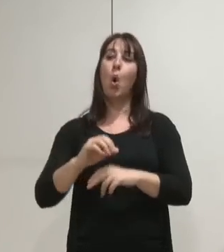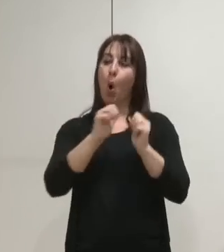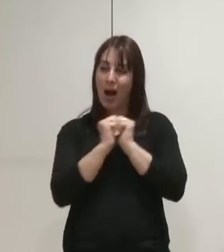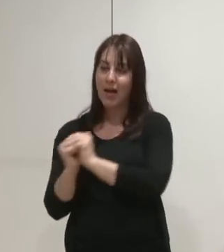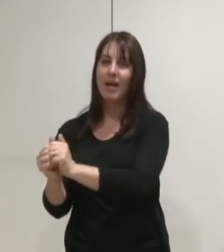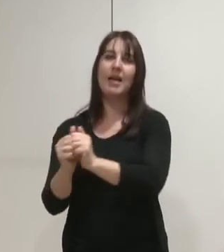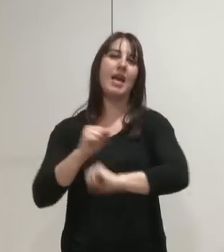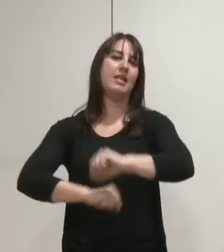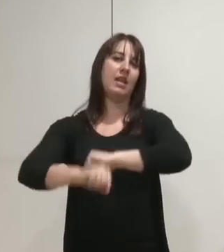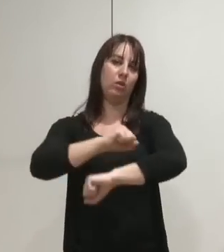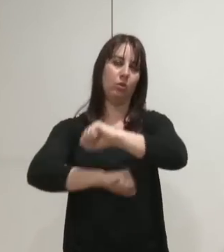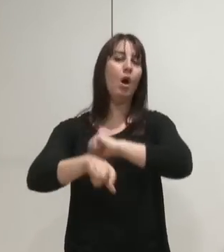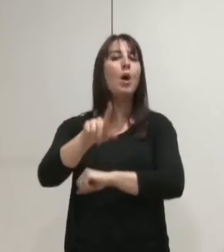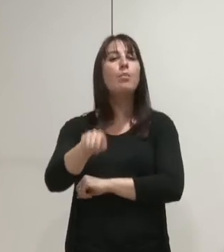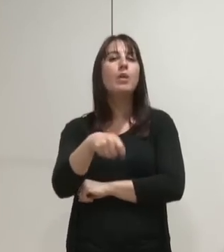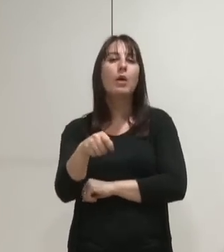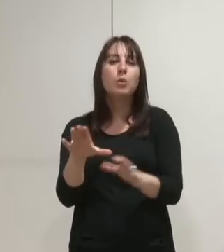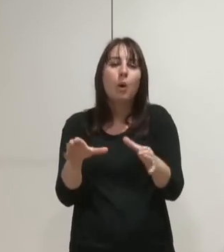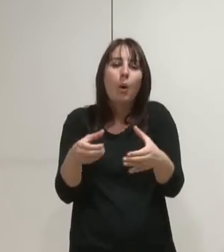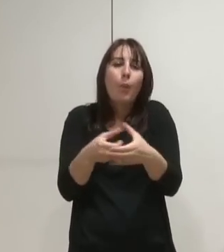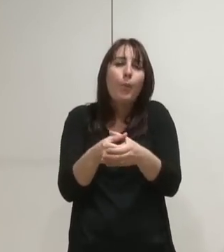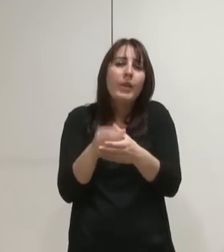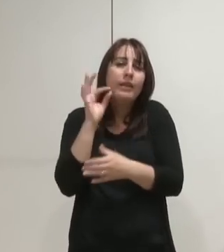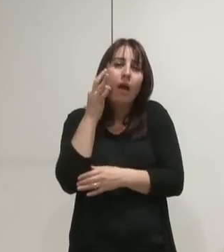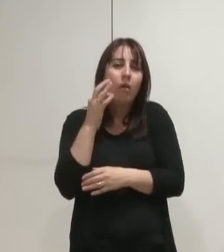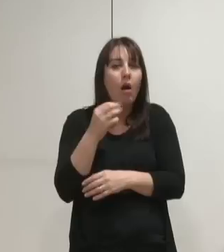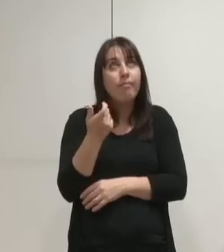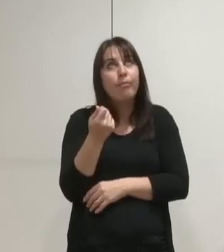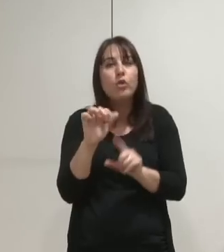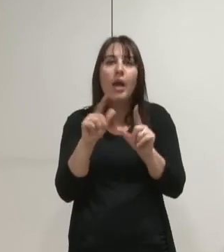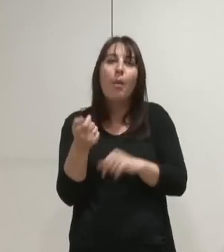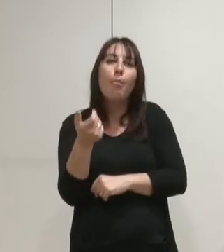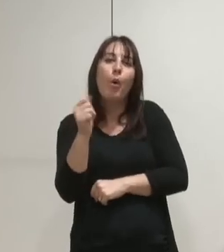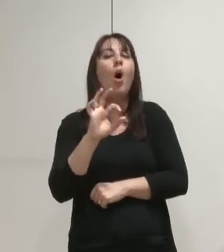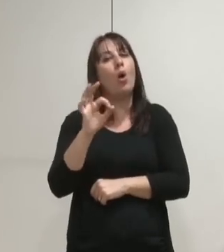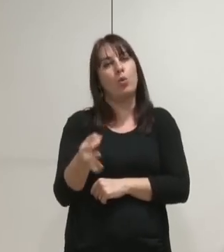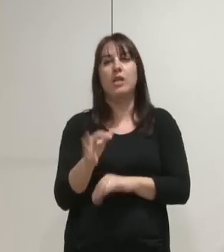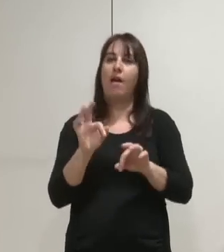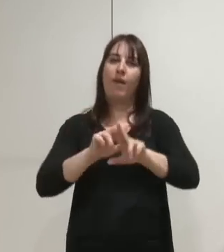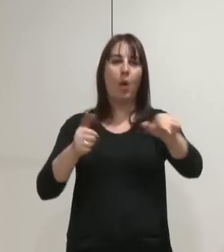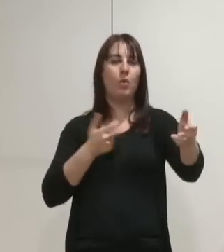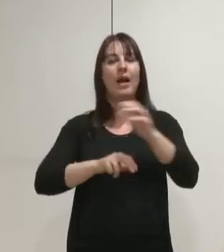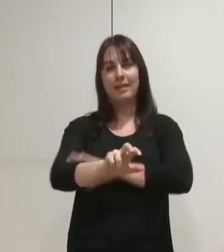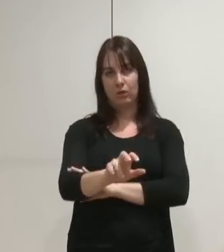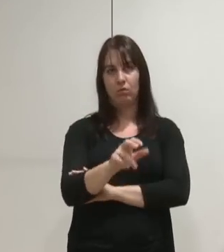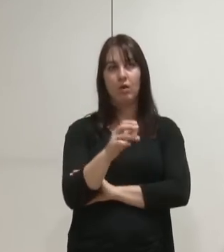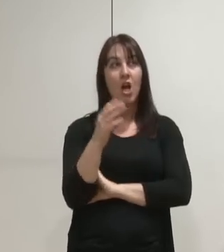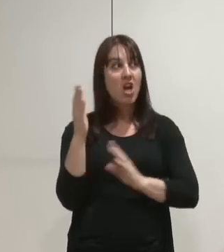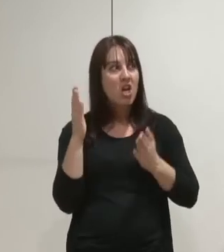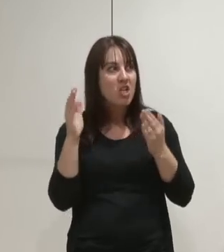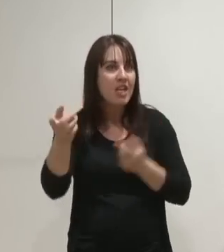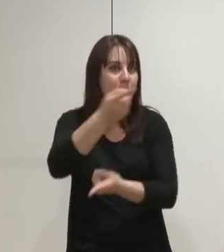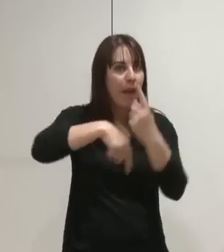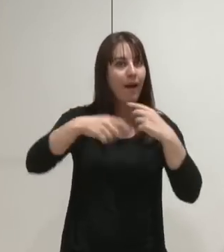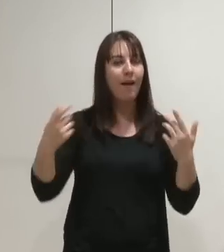effectivement pour les plus petites compagnies qui ont moins de trésorerie ou là oui nous sommes en contrat de session donc j'espère que vous serez nombreux aux